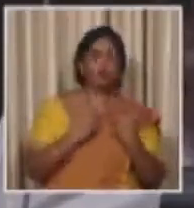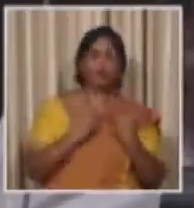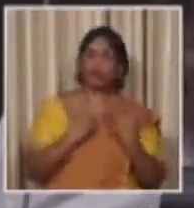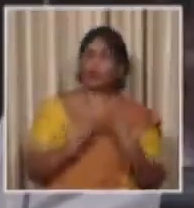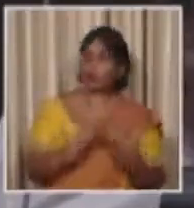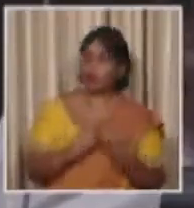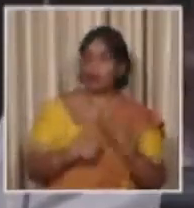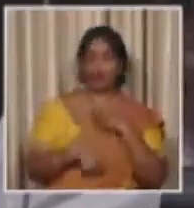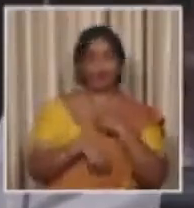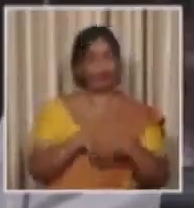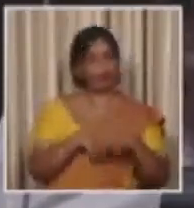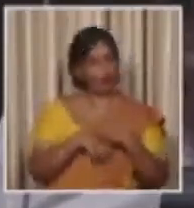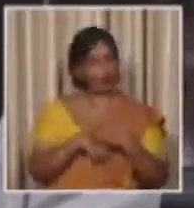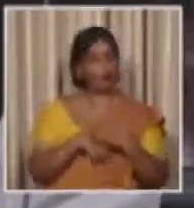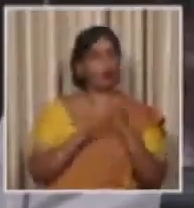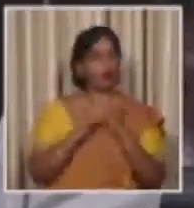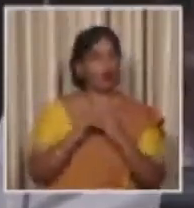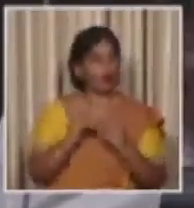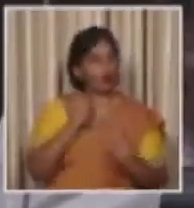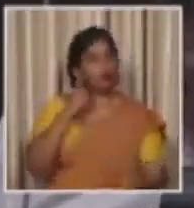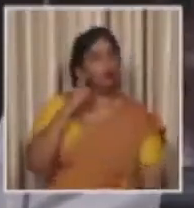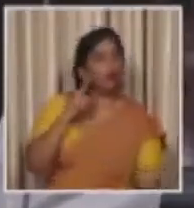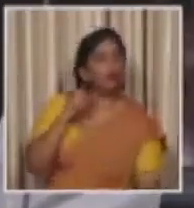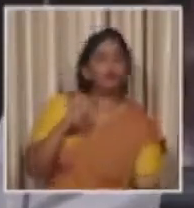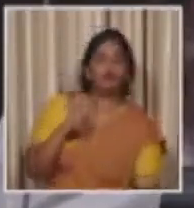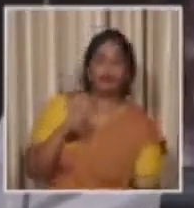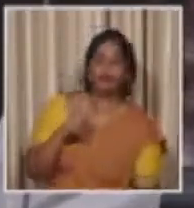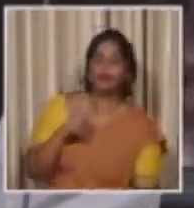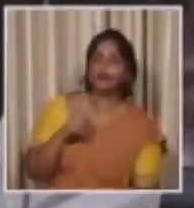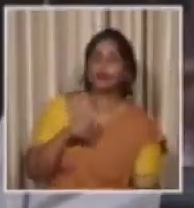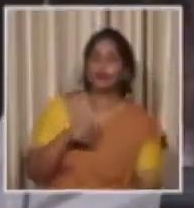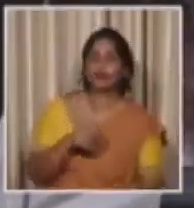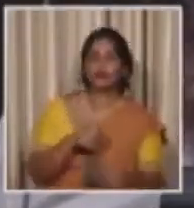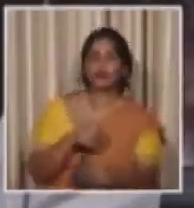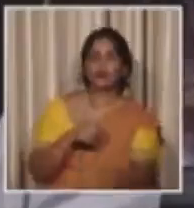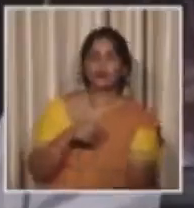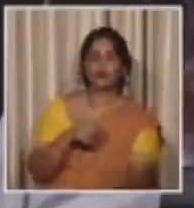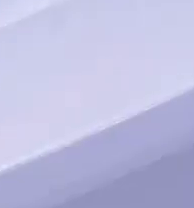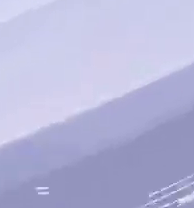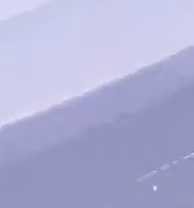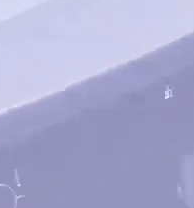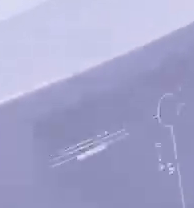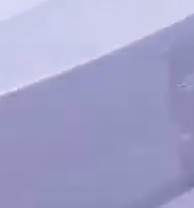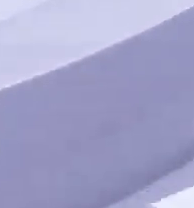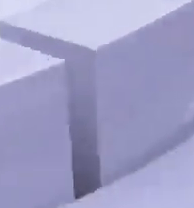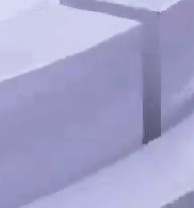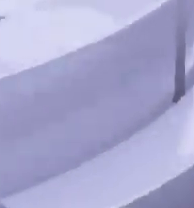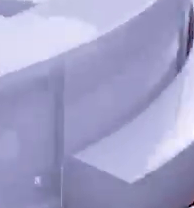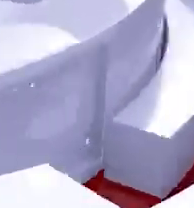අවශ්‍ය අර්ථාපල් ටිකයි බීලුණු වලින් සැලකිය යුතු ප්‍රමාණිකුයි මේ රට තුල නිෂ්පාදනය කරගන්න පුළුවන්කම